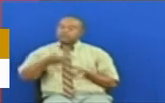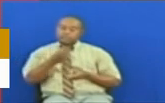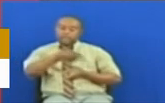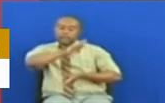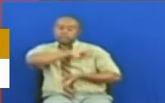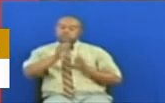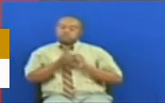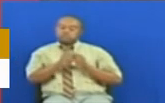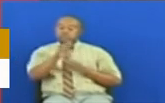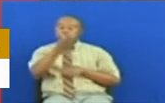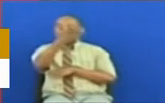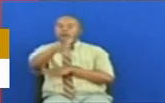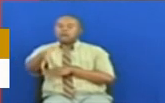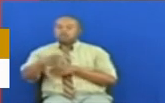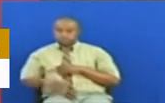Mheshimiwa Speaker,